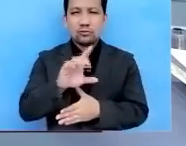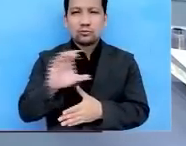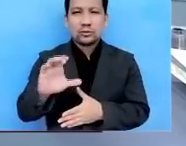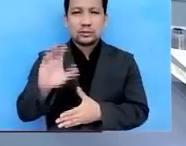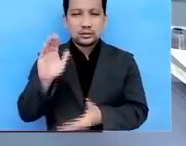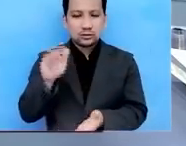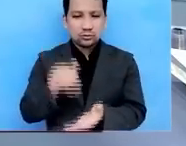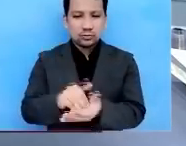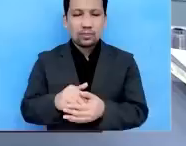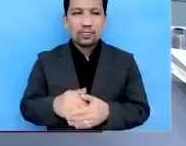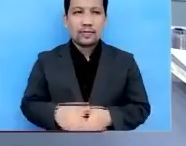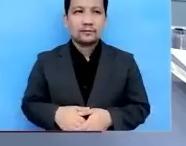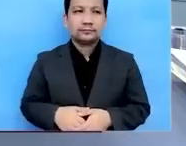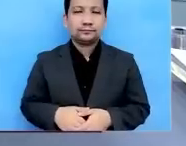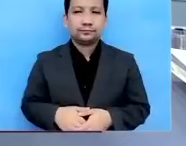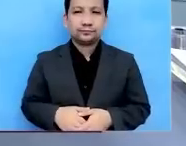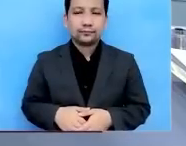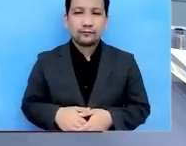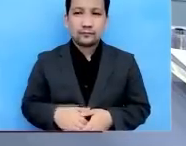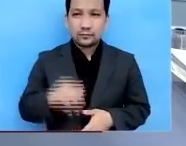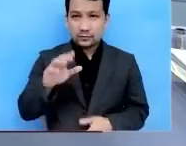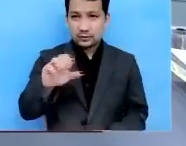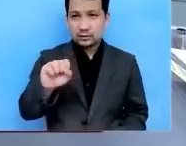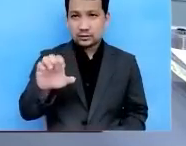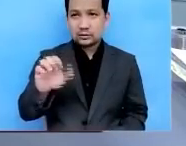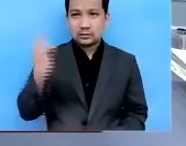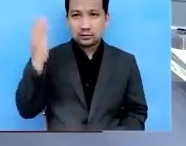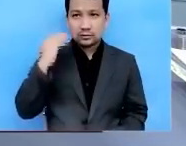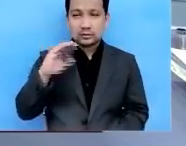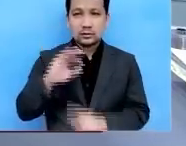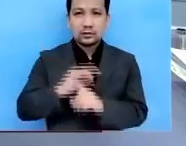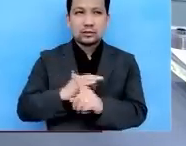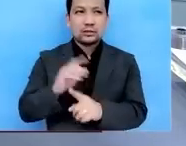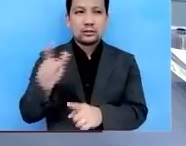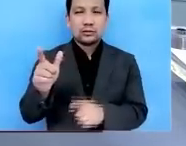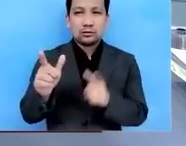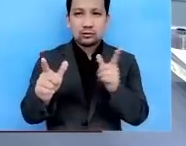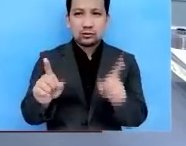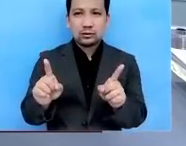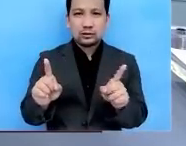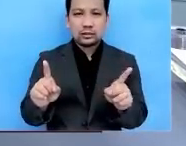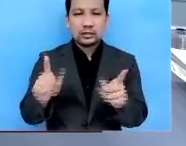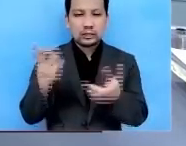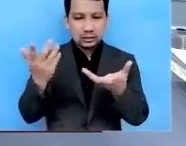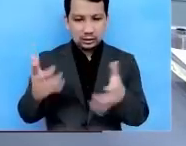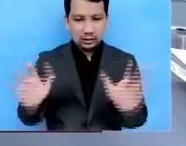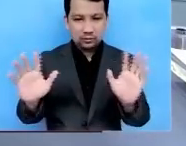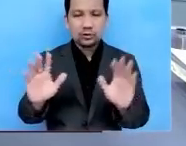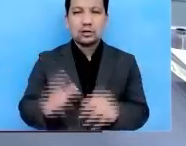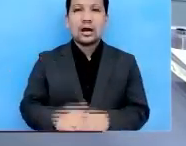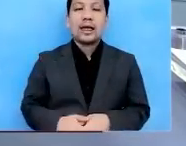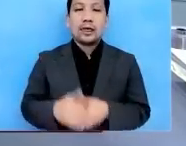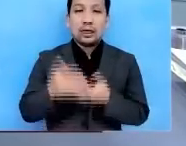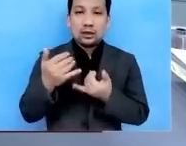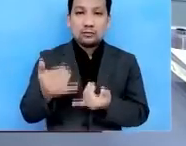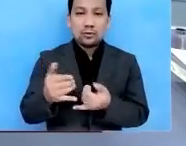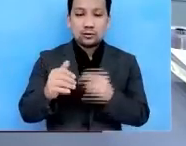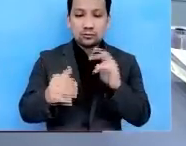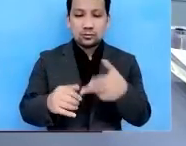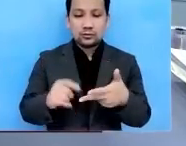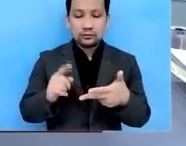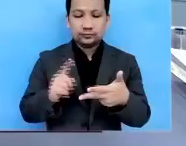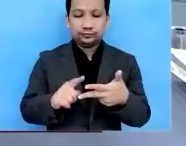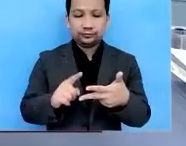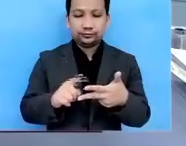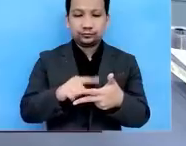100,000. Ang kasong yan, noong Pebrero 2021 pa po, na-dismiss. Ngayon, ang pangalawang kaso, nasa